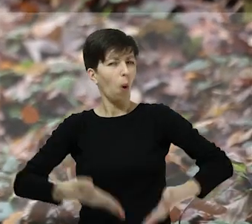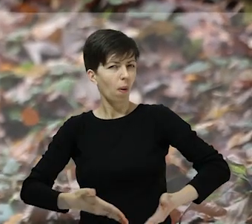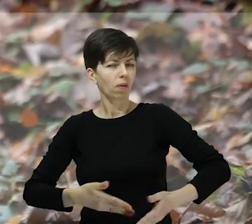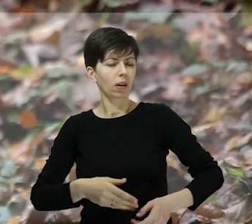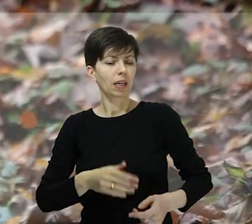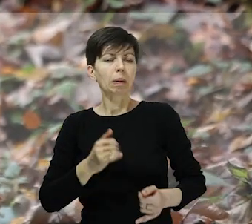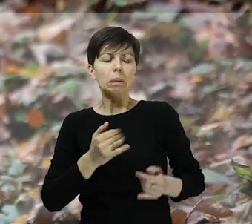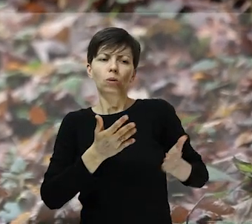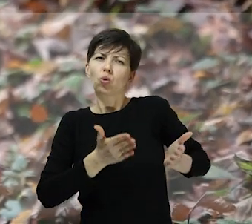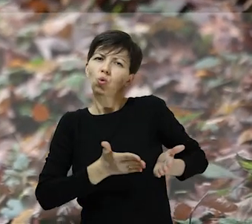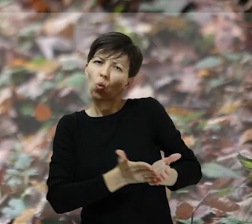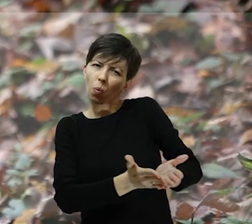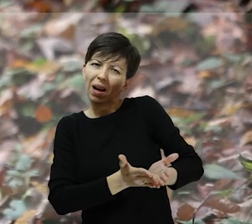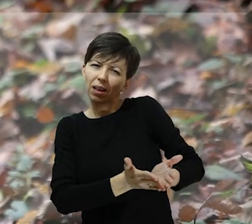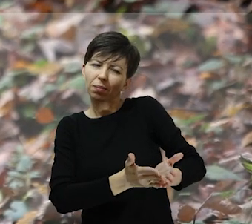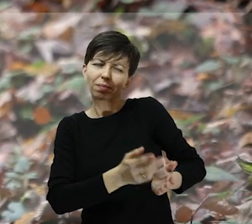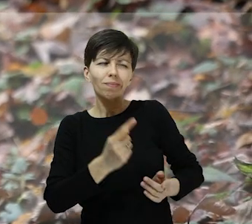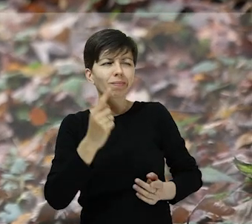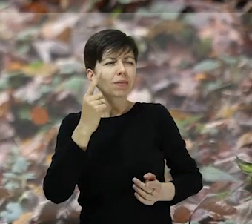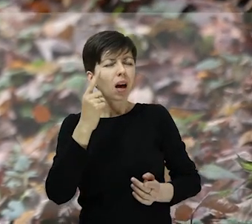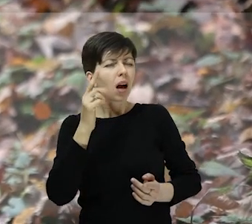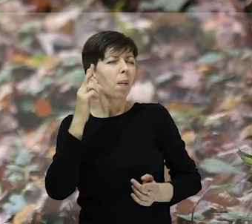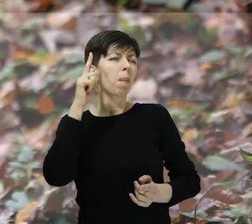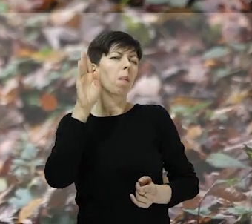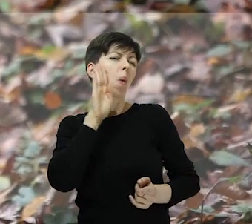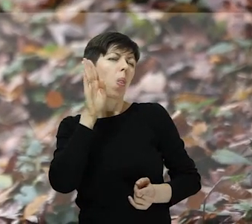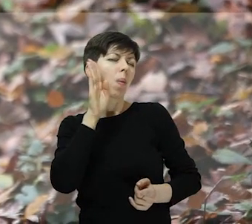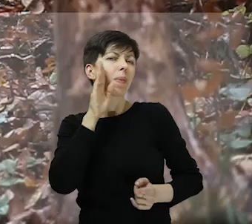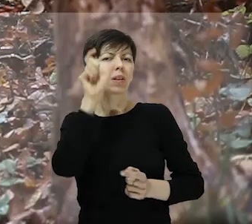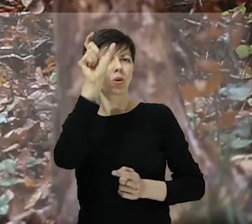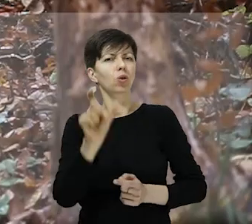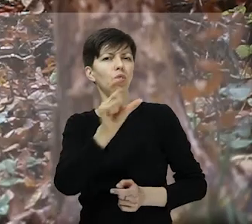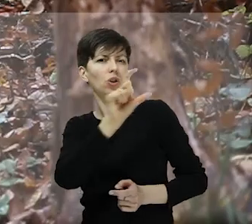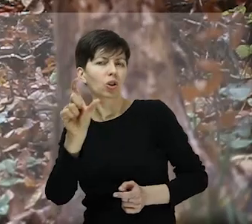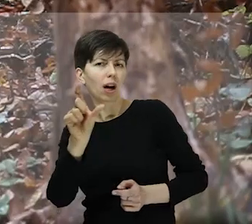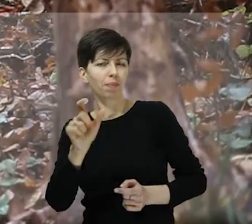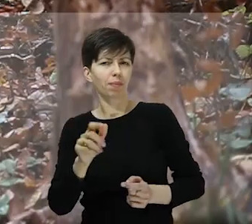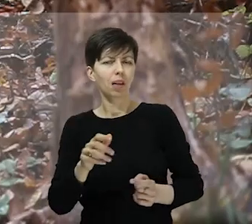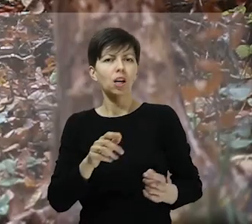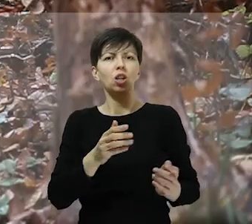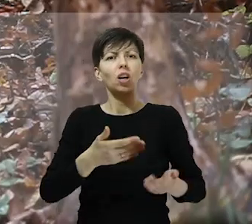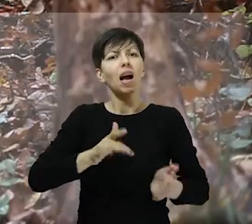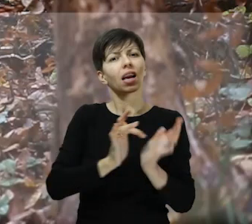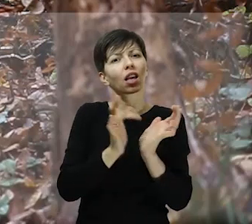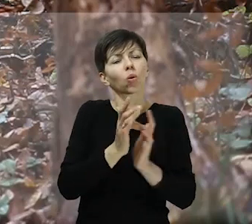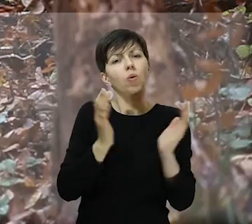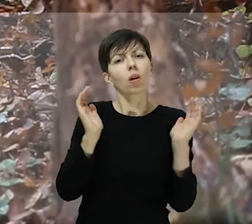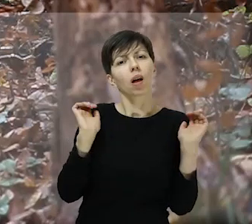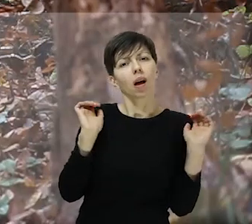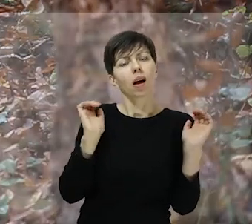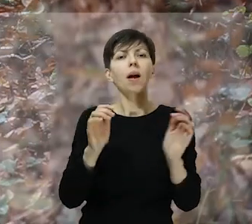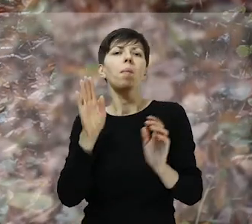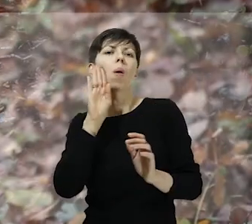żłóbku, to ten żłóbek tak naprawdę przypomina krzyż i mały Pan Jezus jest z rozłożonymi, ukrzyżowanymi